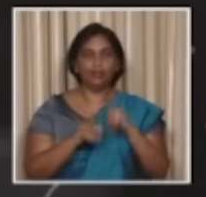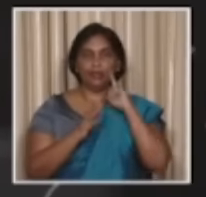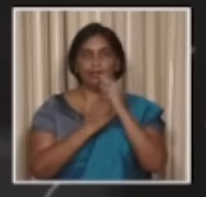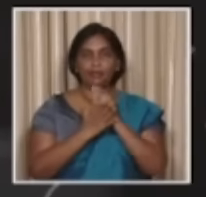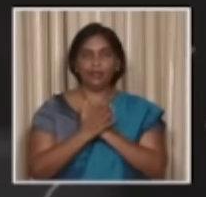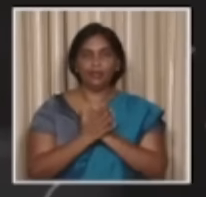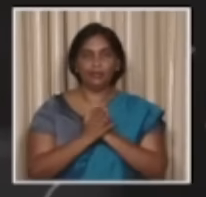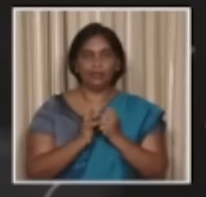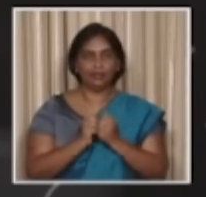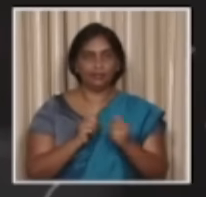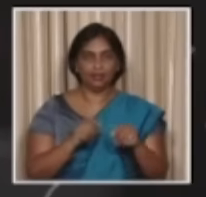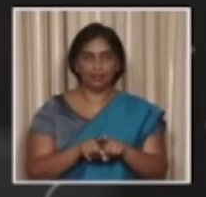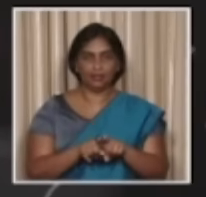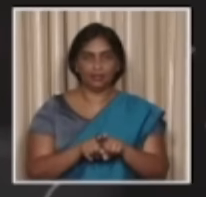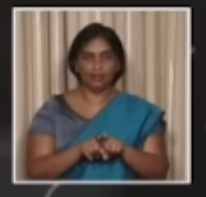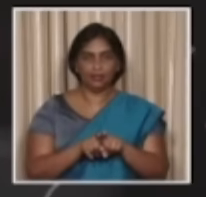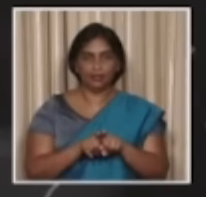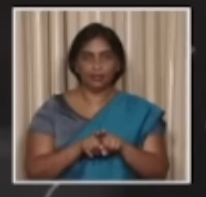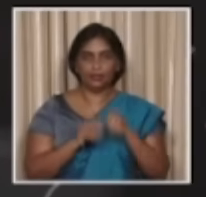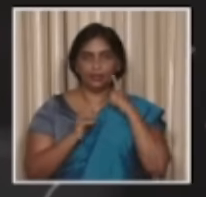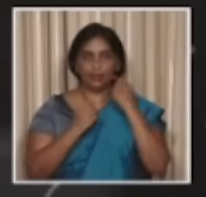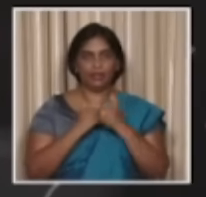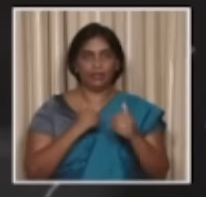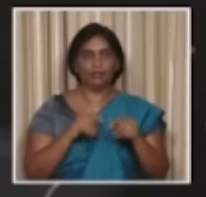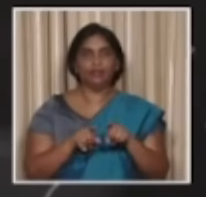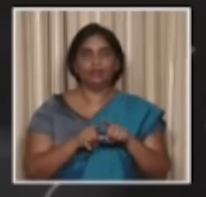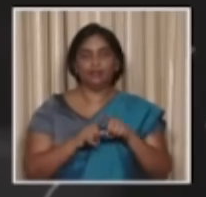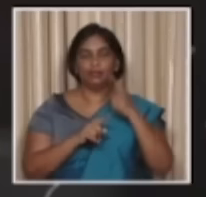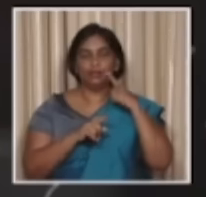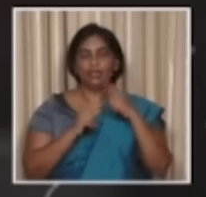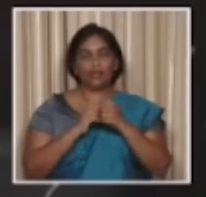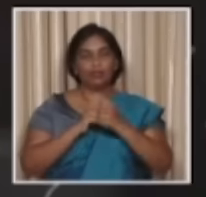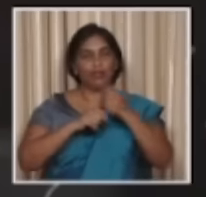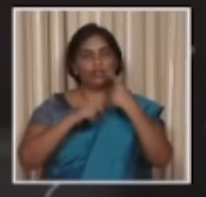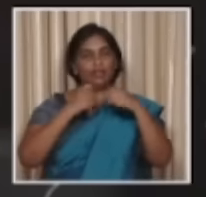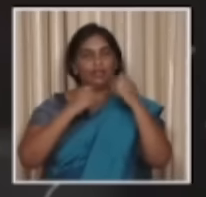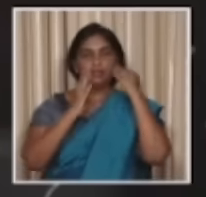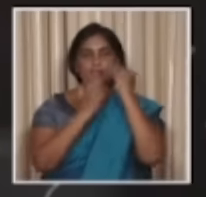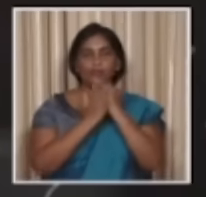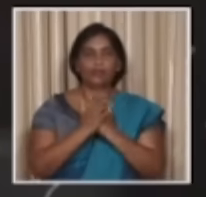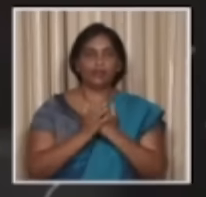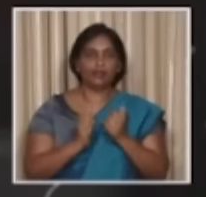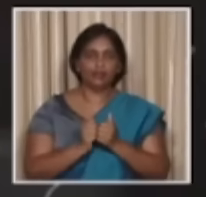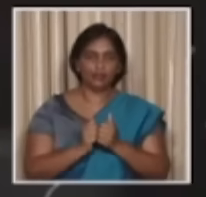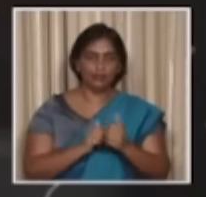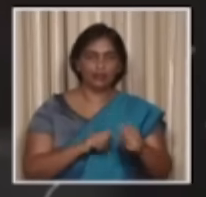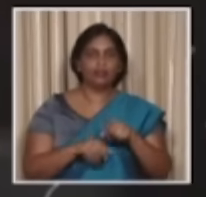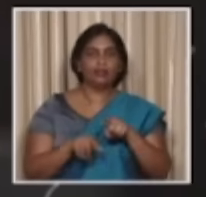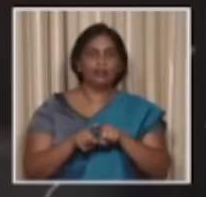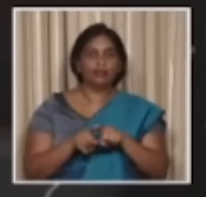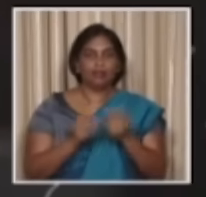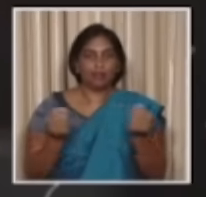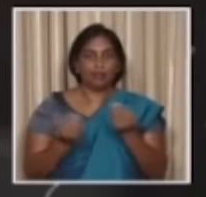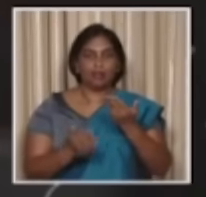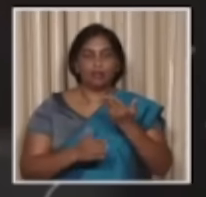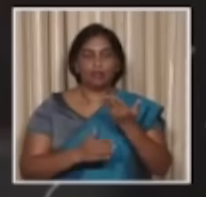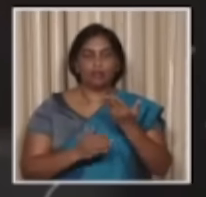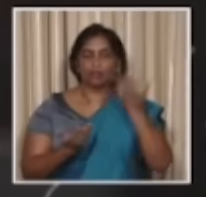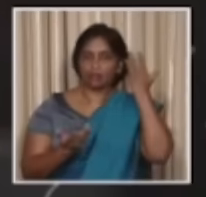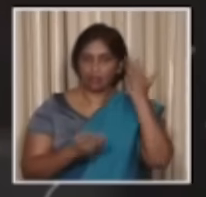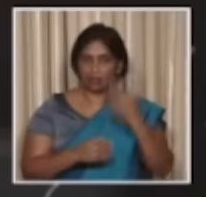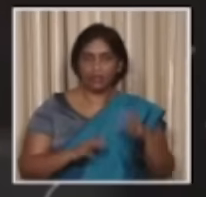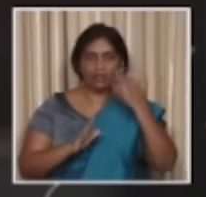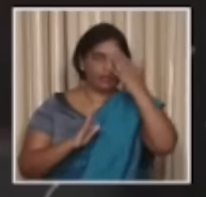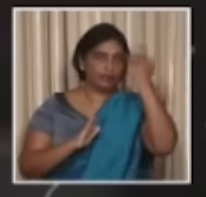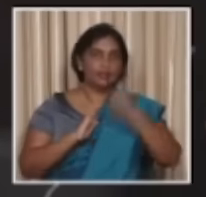අපි දැක්කා කුඩා දරුවෙක්ගේ වකුගඩු දෙකම අයින් කළ දරුවා මිය ගියා.